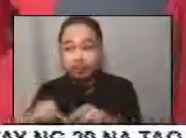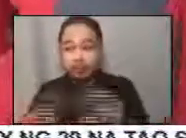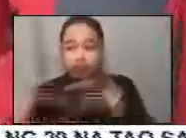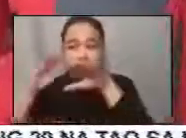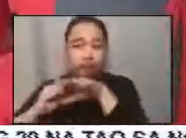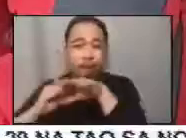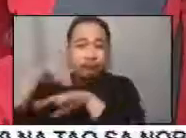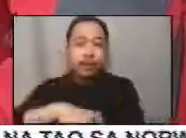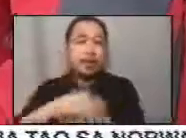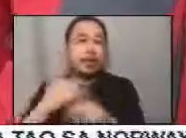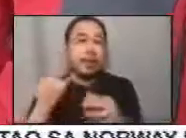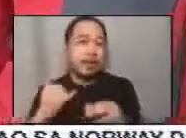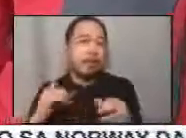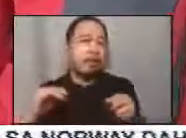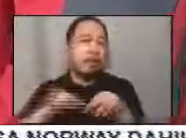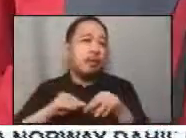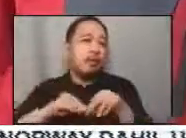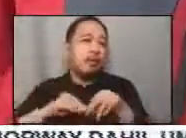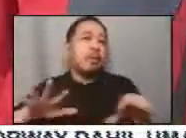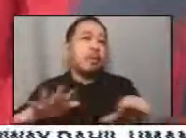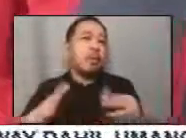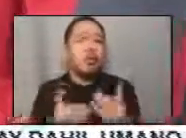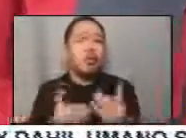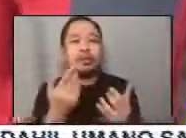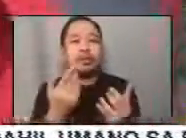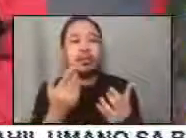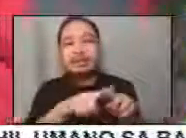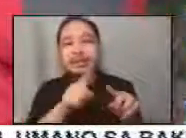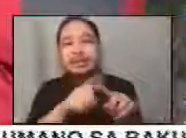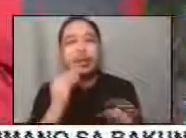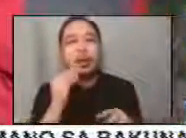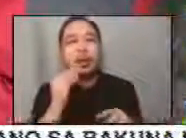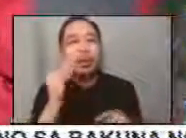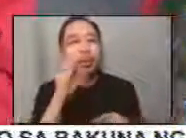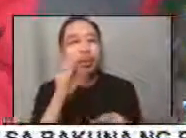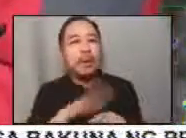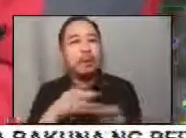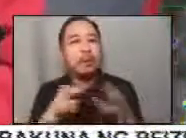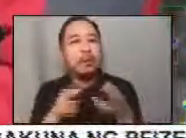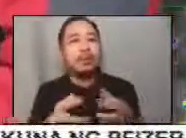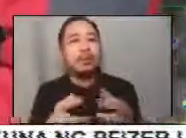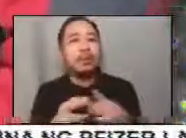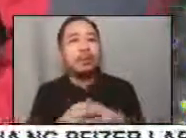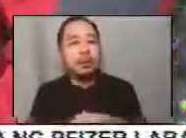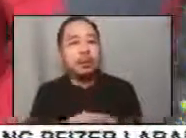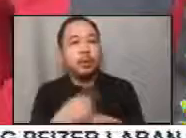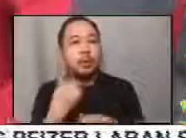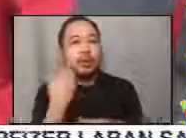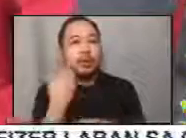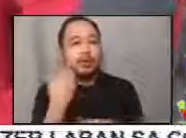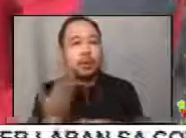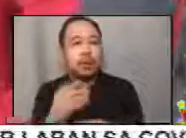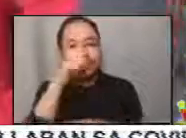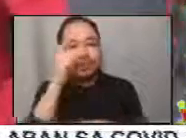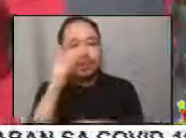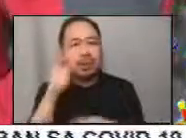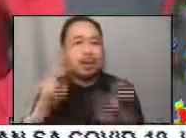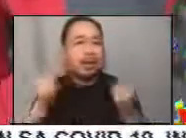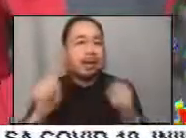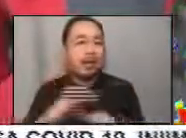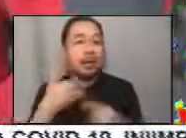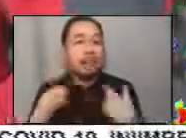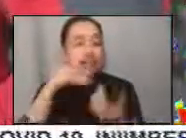front. Samantalang low pressure area naman ang magpapaulan sa Occidental Mindoro, Central at Western Visayas, dito sa